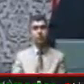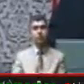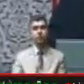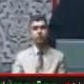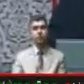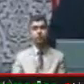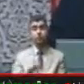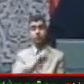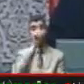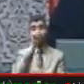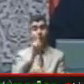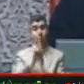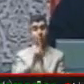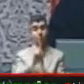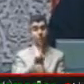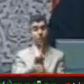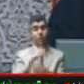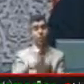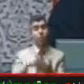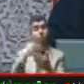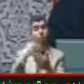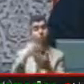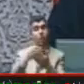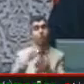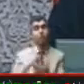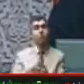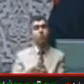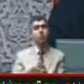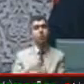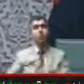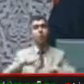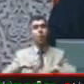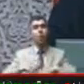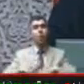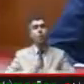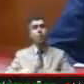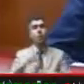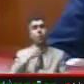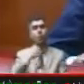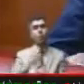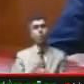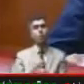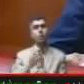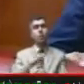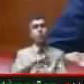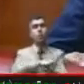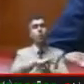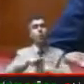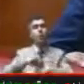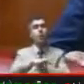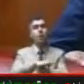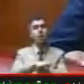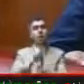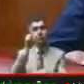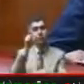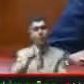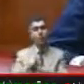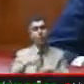ننتقل مباشرة إلى السؤال الموالي وهو موجه للسيد الوزير المنتدب لدى رئيس الحكومة المكلف بالوظيفة